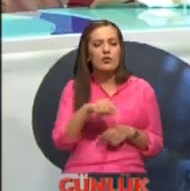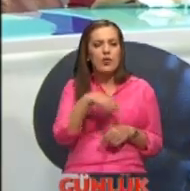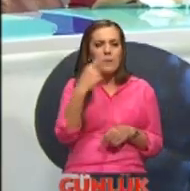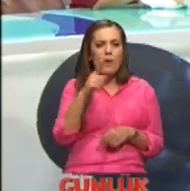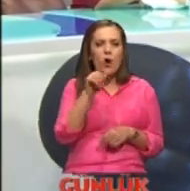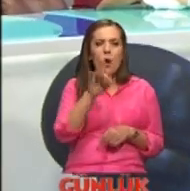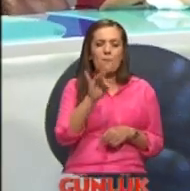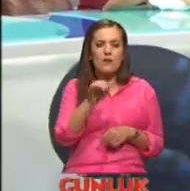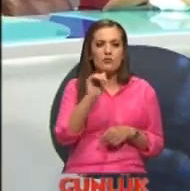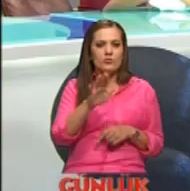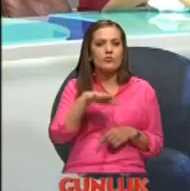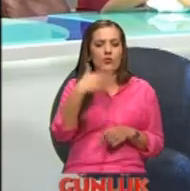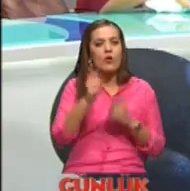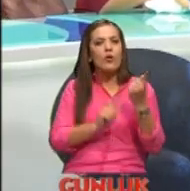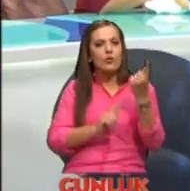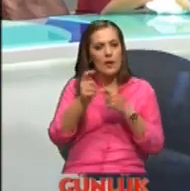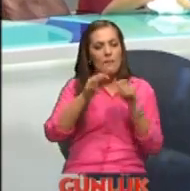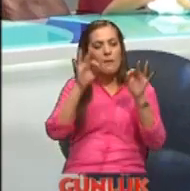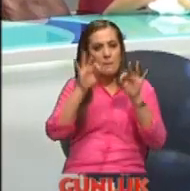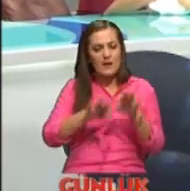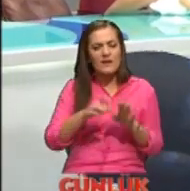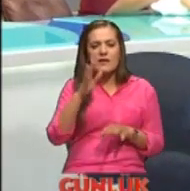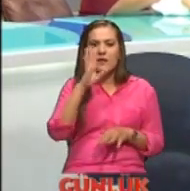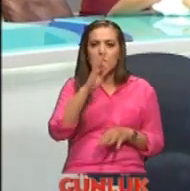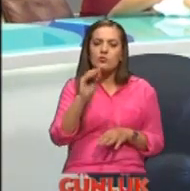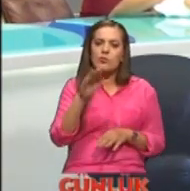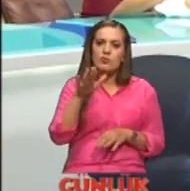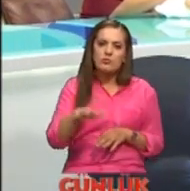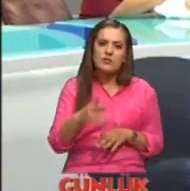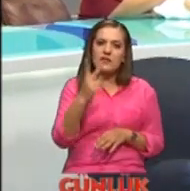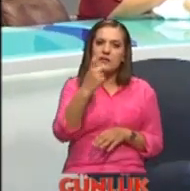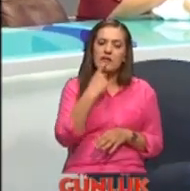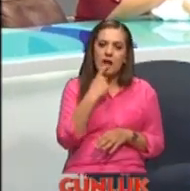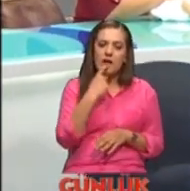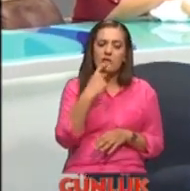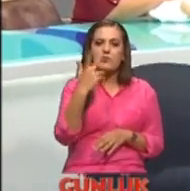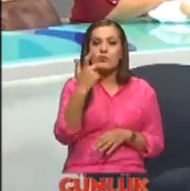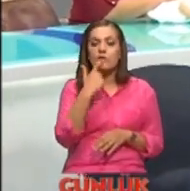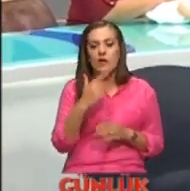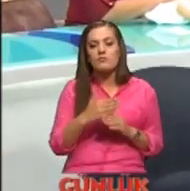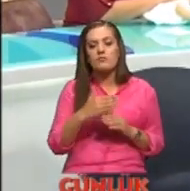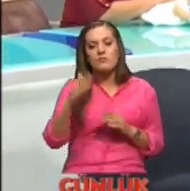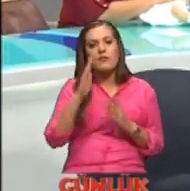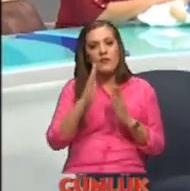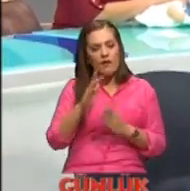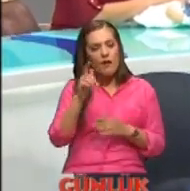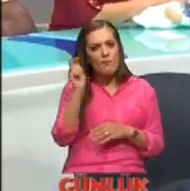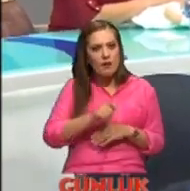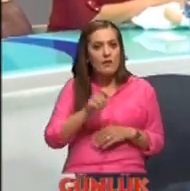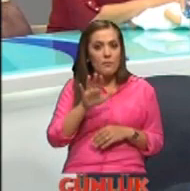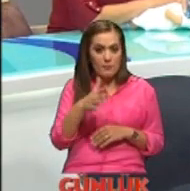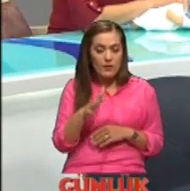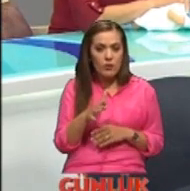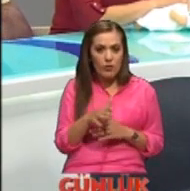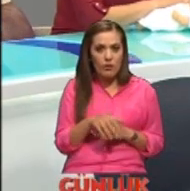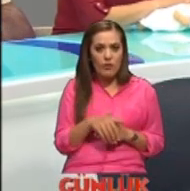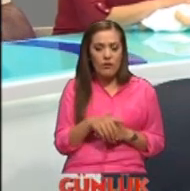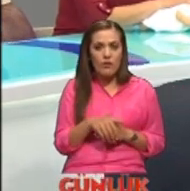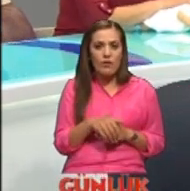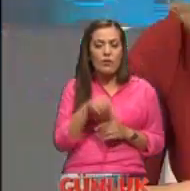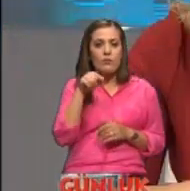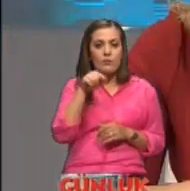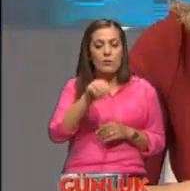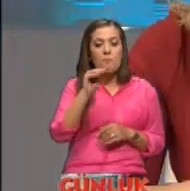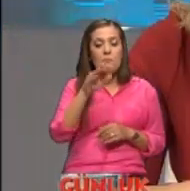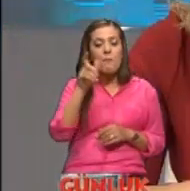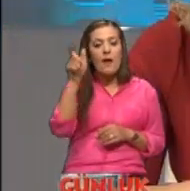Normalde işte 15 günden sonra kullanmaya başlayıp kimi çocukta işte 2 yaş, 3 yaşa kadar süren durumlar söz konusu olabiliyor. Bunu